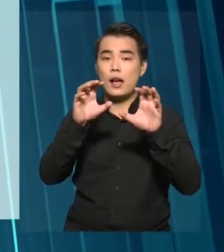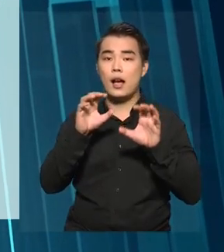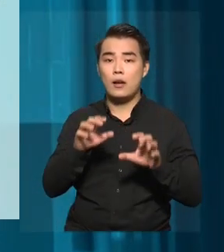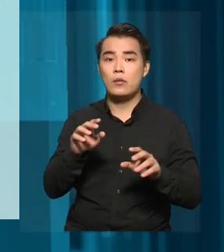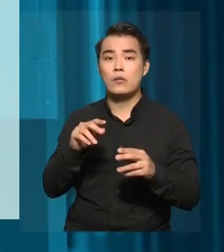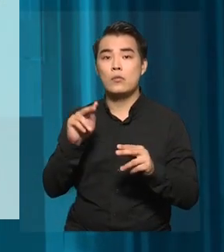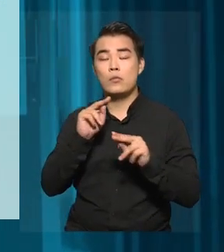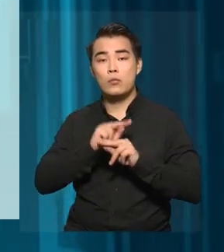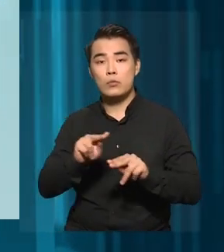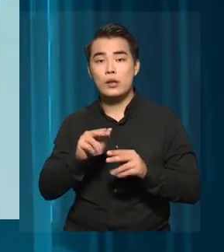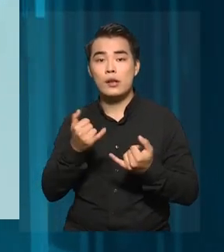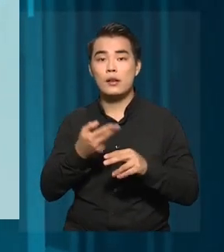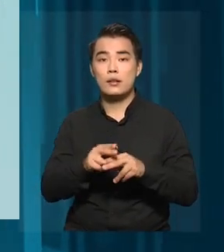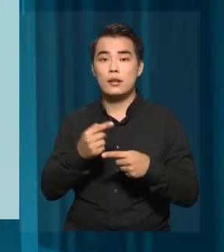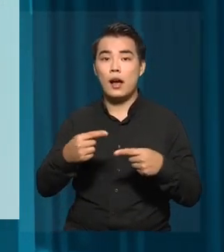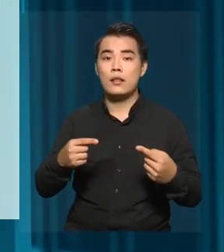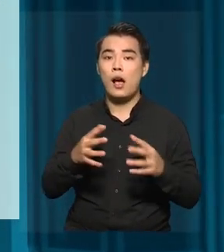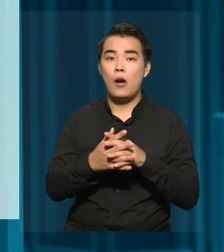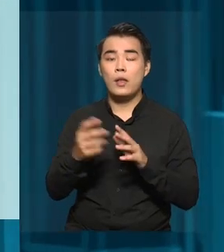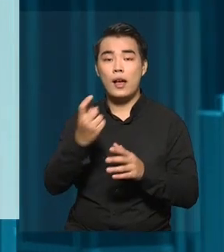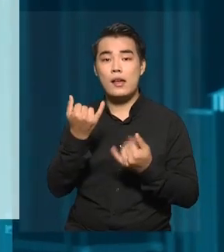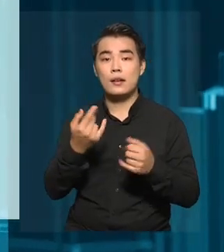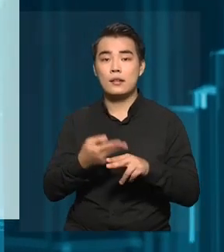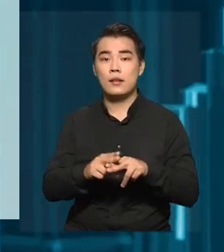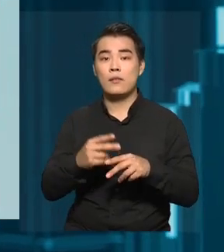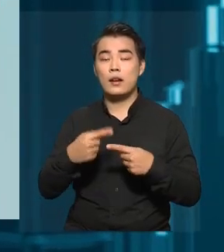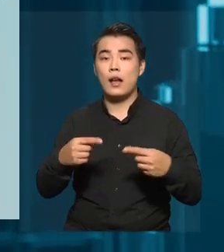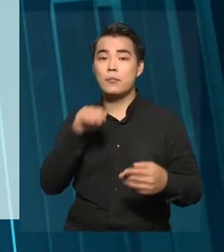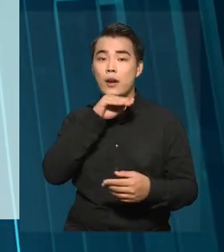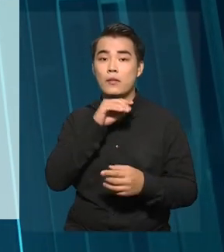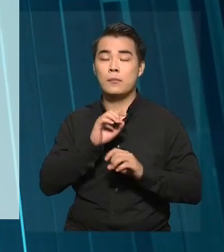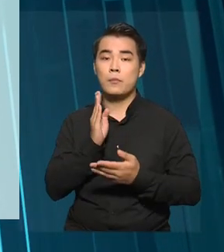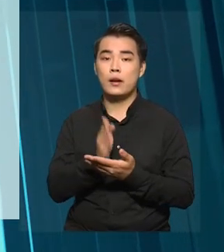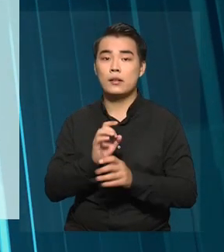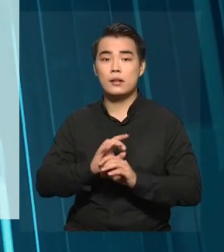оқытушы, инженер, ауыл шаруашылығы және басқа да саланың мамандары бар екенін атап өтті.